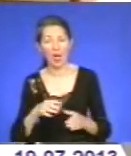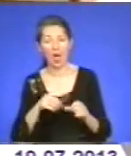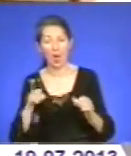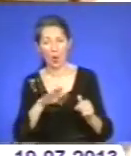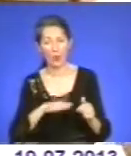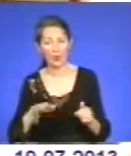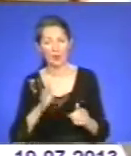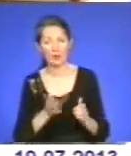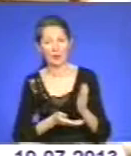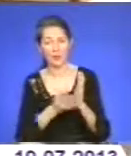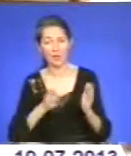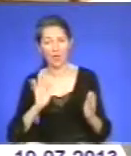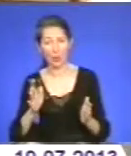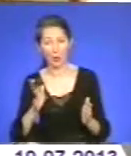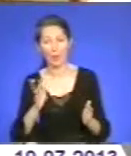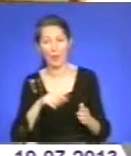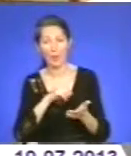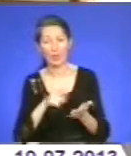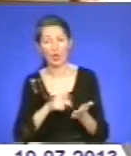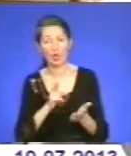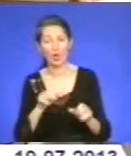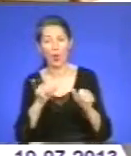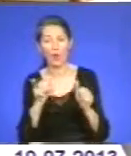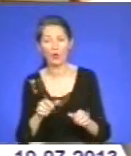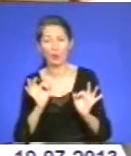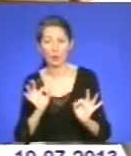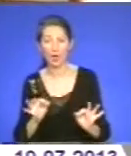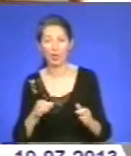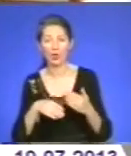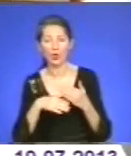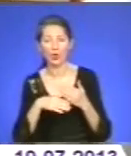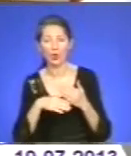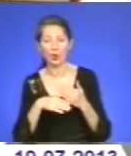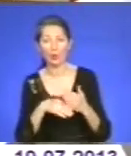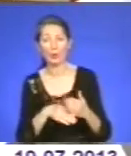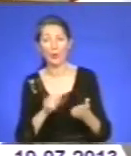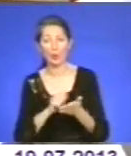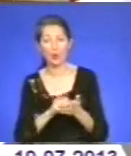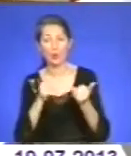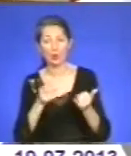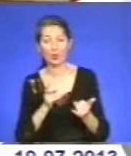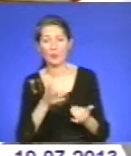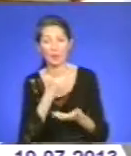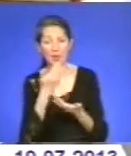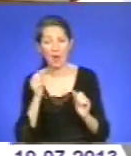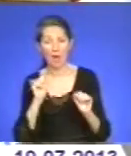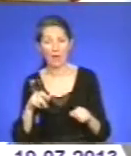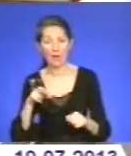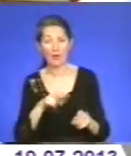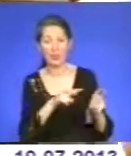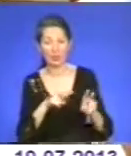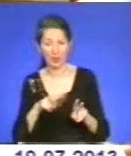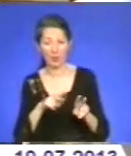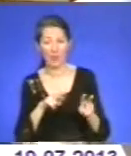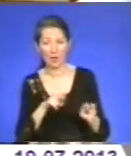буде стояти питання, хто оформить правильним чином документи на сьогодні. Вони мають право вийти на полювання, бо якоби документ пролонгований